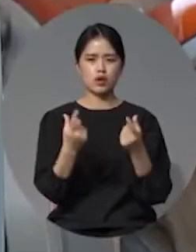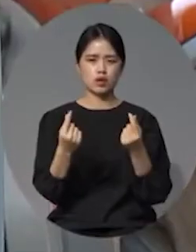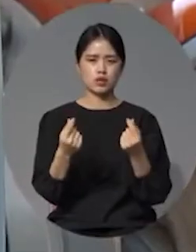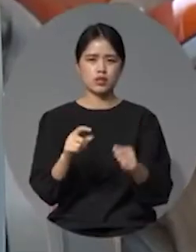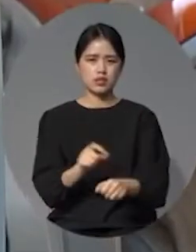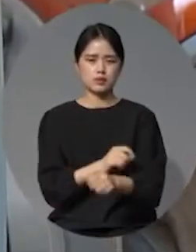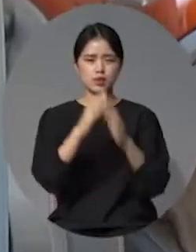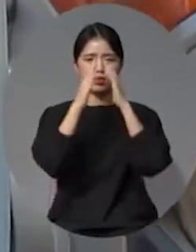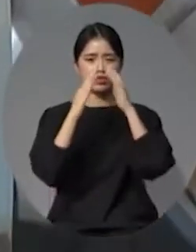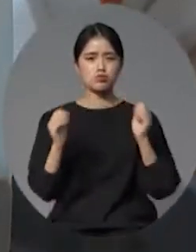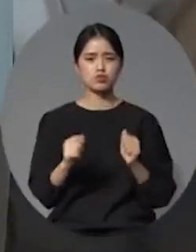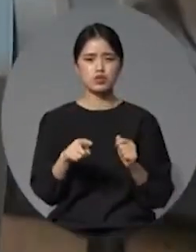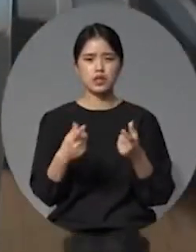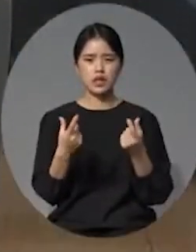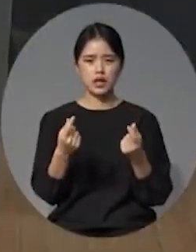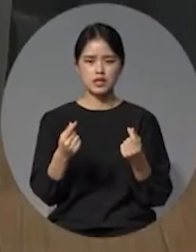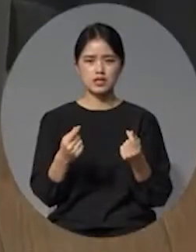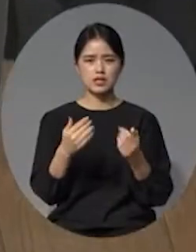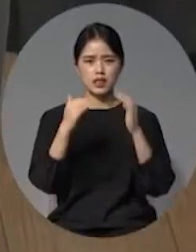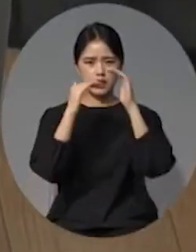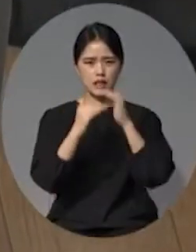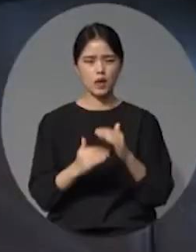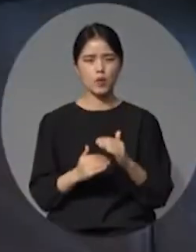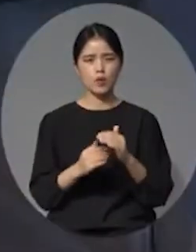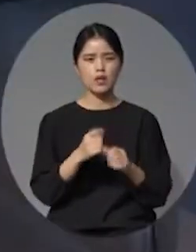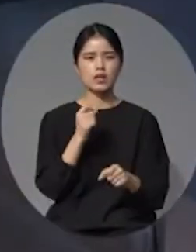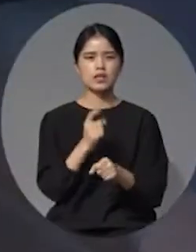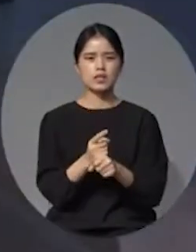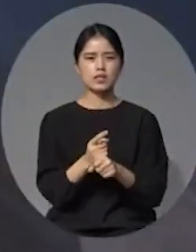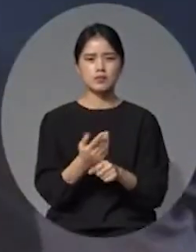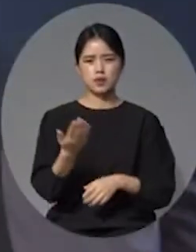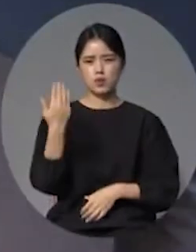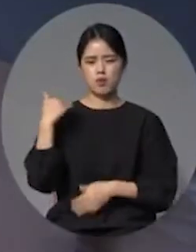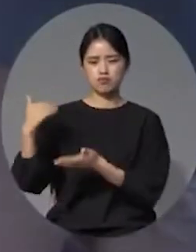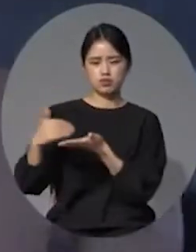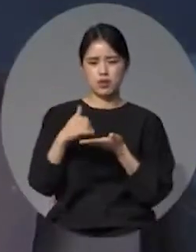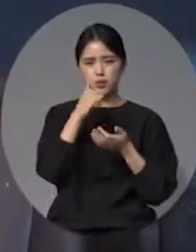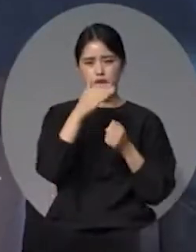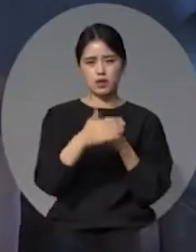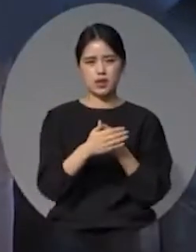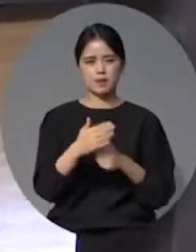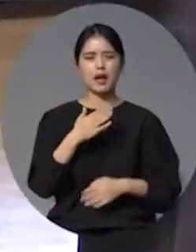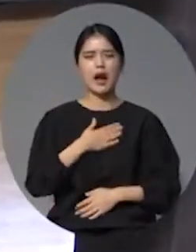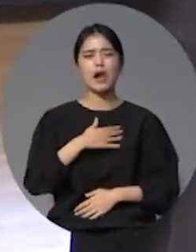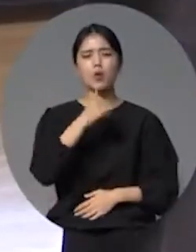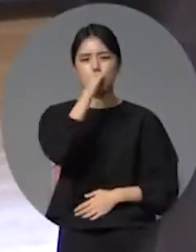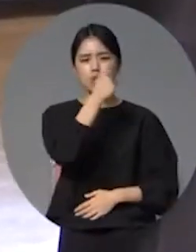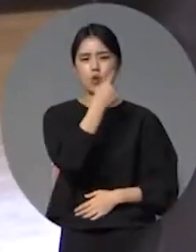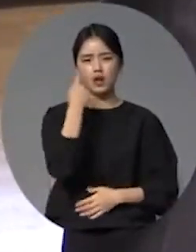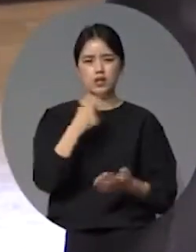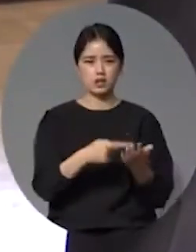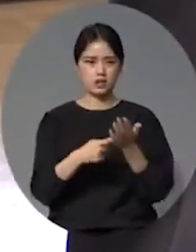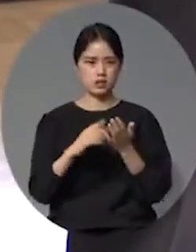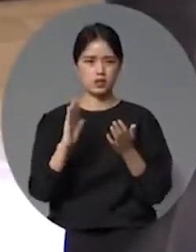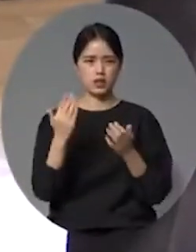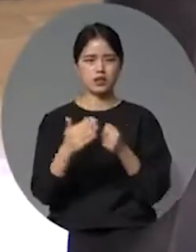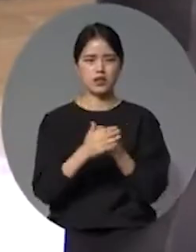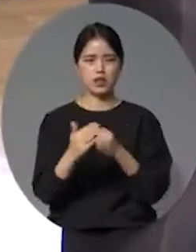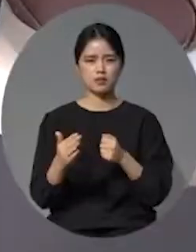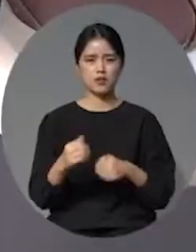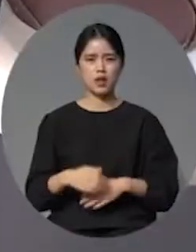특히 전라북도는 이 같은 사실을 이미 수개월 전 외부 제보로 인지하고 있던 정황도 드러나면서 그동안 애써